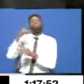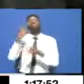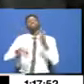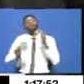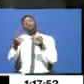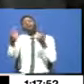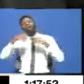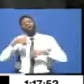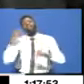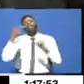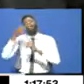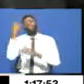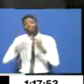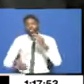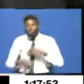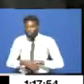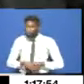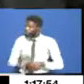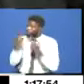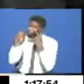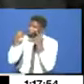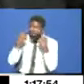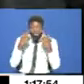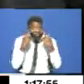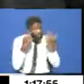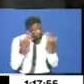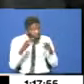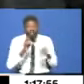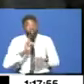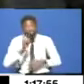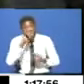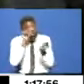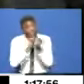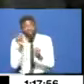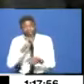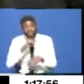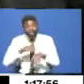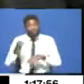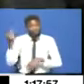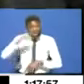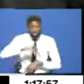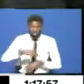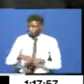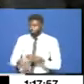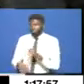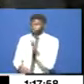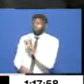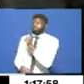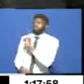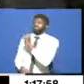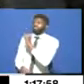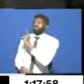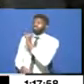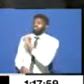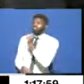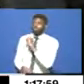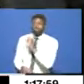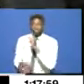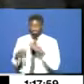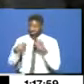Ate uliona mlikutana na Kenyatta wakati yule anakuja. Musa akasema hapana.